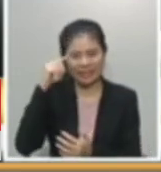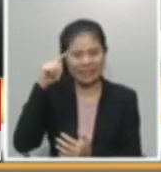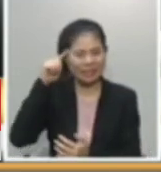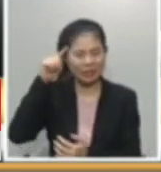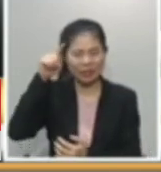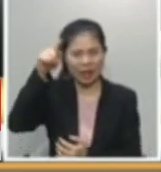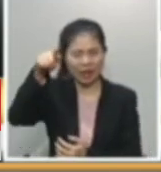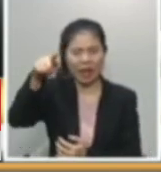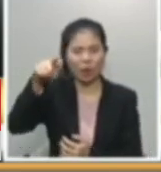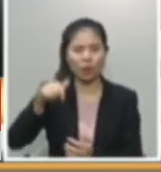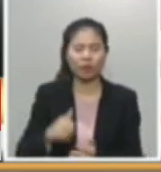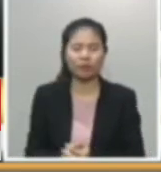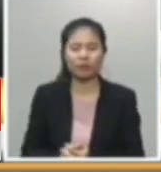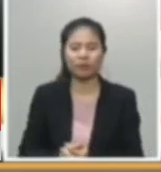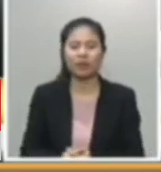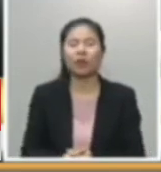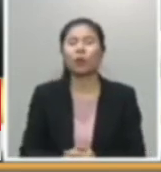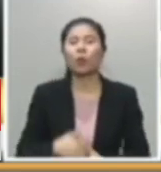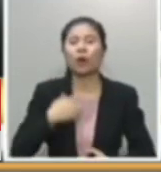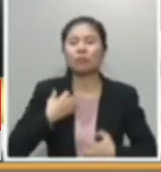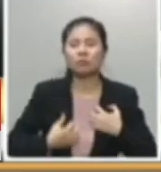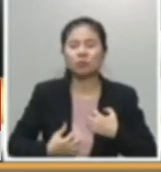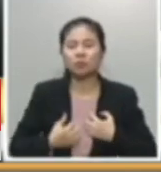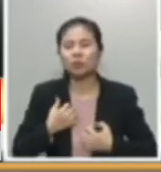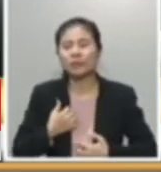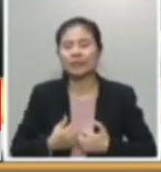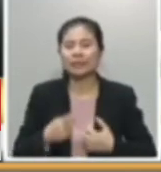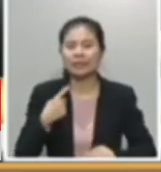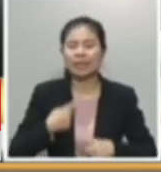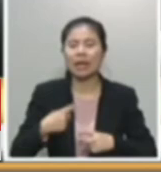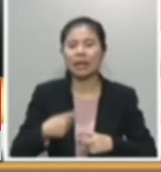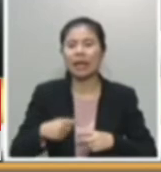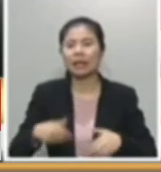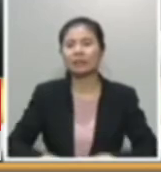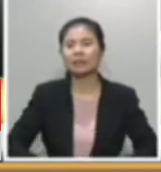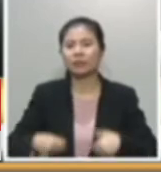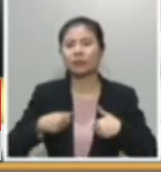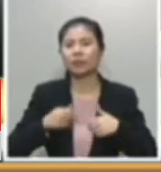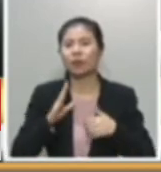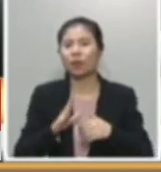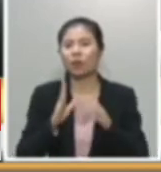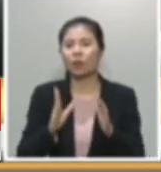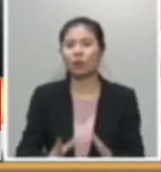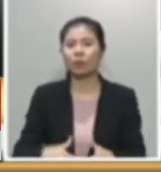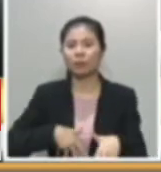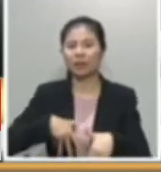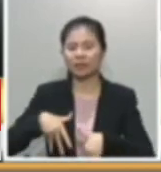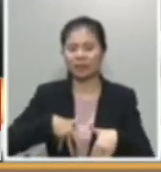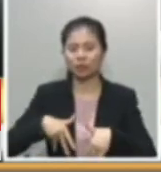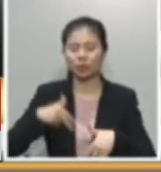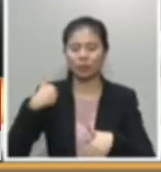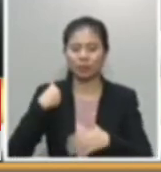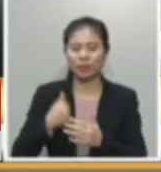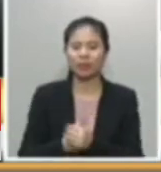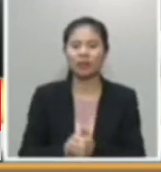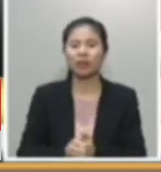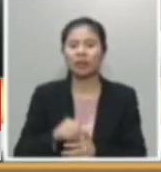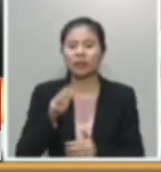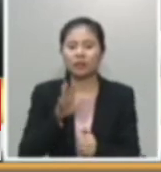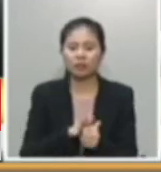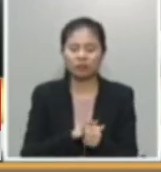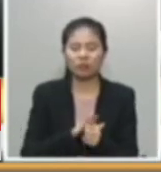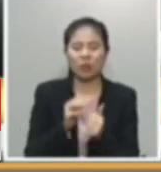ปเห็นถึงความทุกข์ยากของพี่น้องประชาชนที่ทุกข์ยากอย่างแสนสาหัส